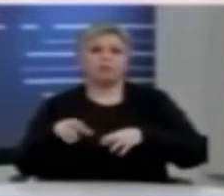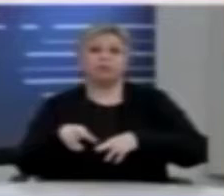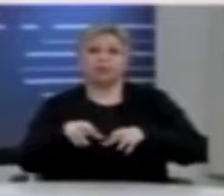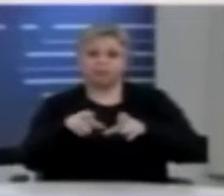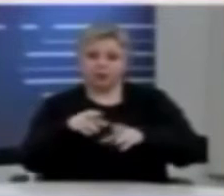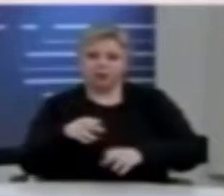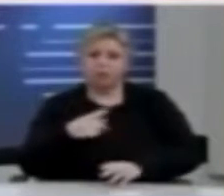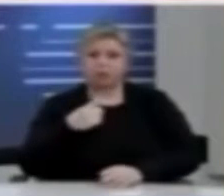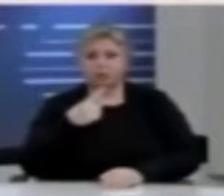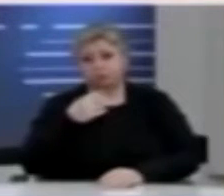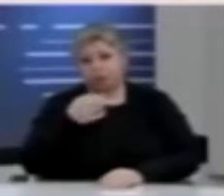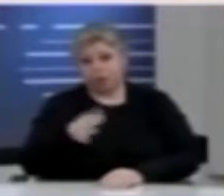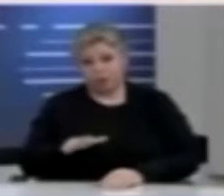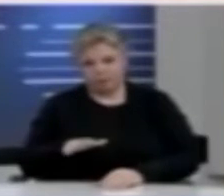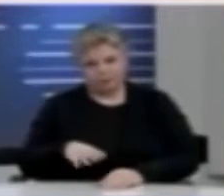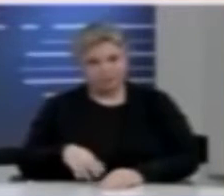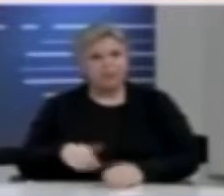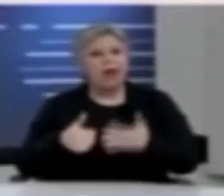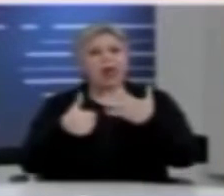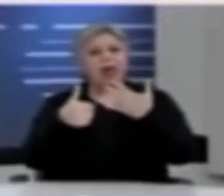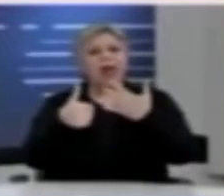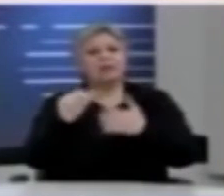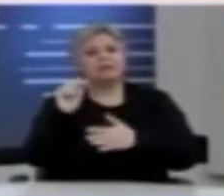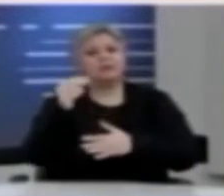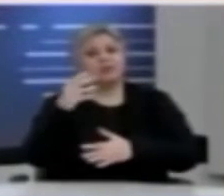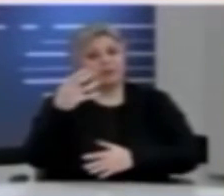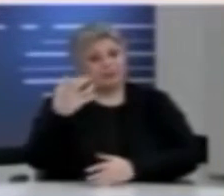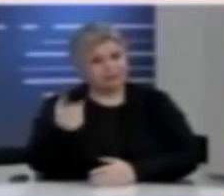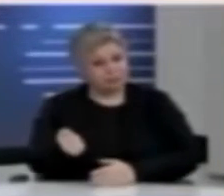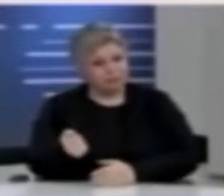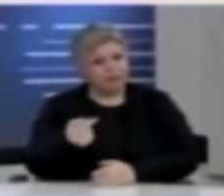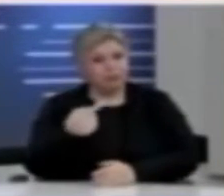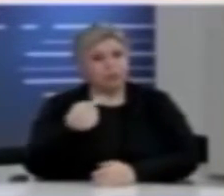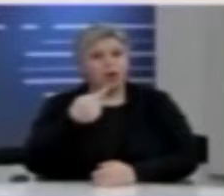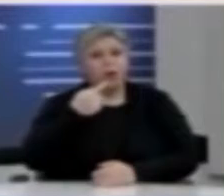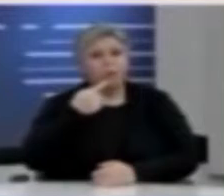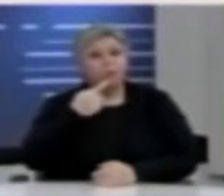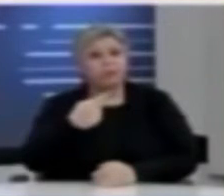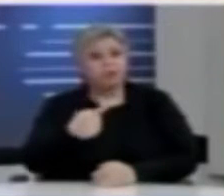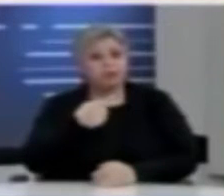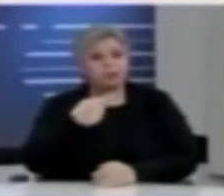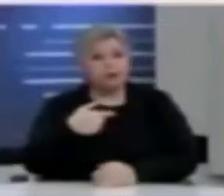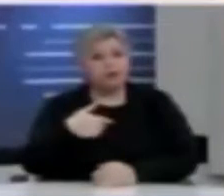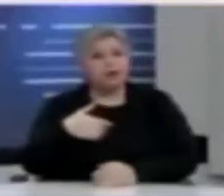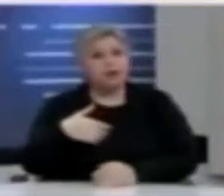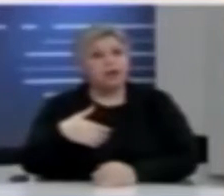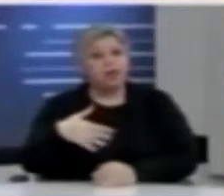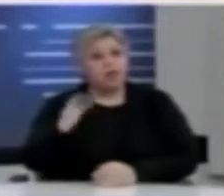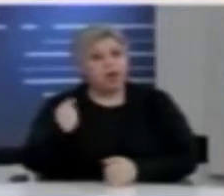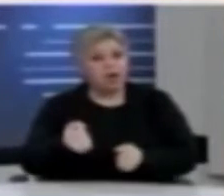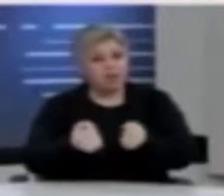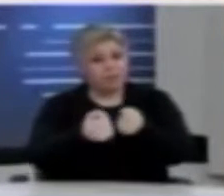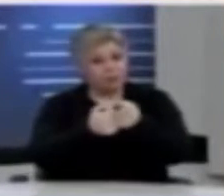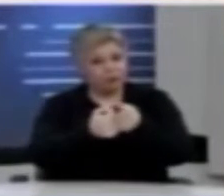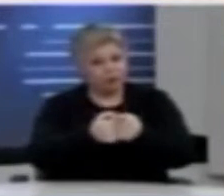Τέσσερις από τους έξι βουλευτές, οι οποίοι έχουν εκδηλώσει δημόσια την πρόθεσή τους να στηρίξουν